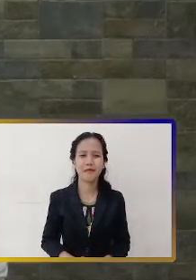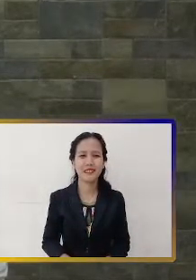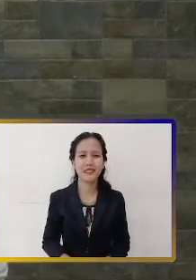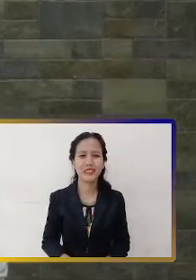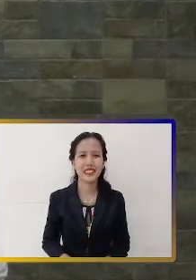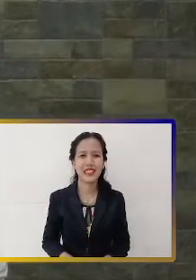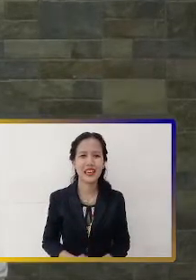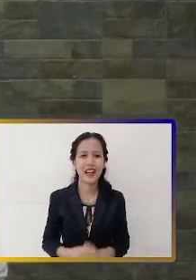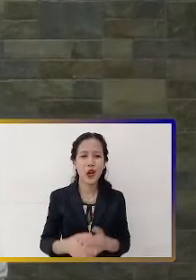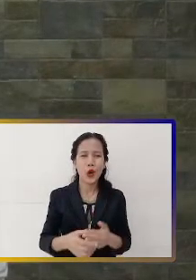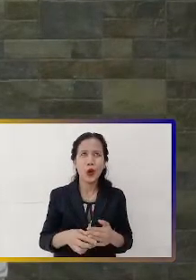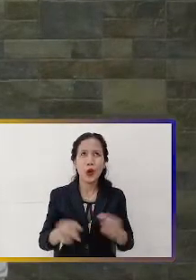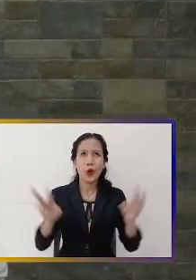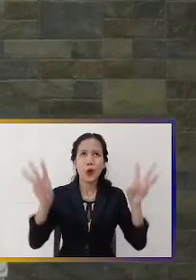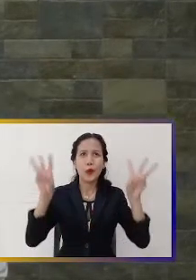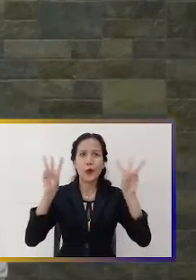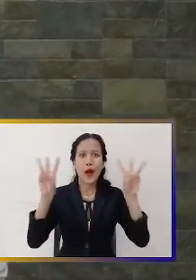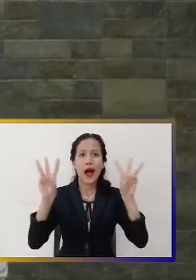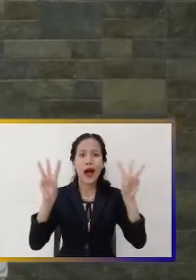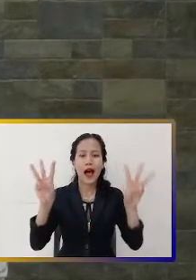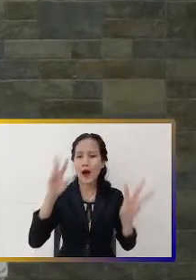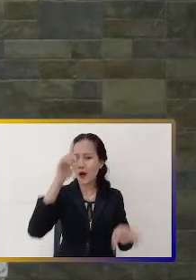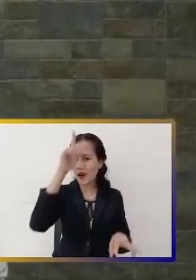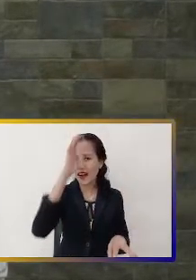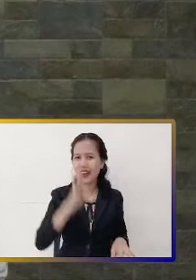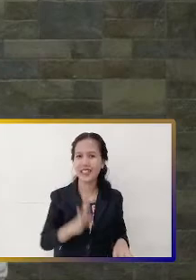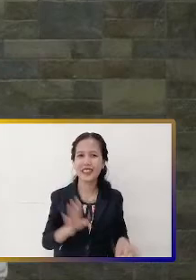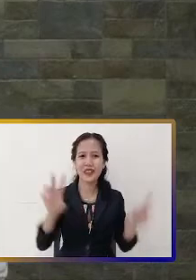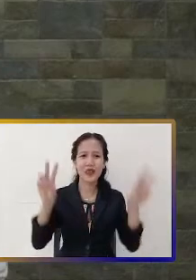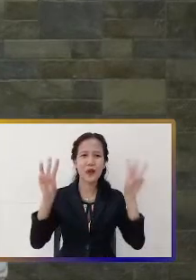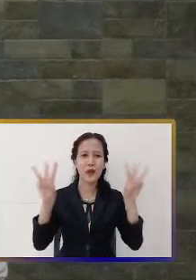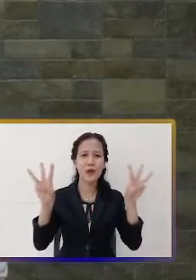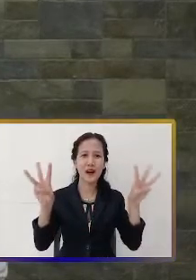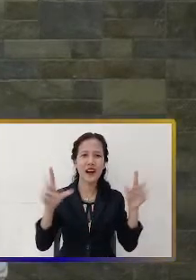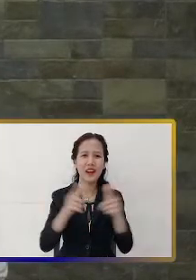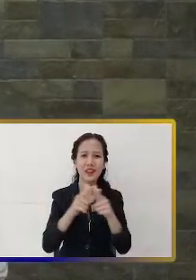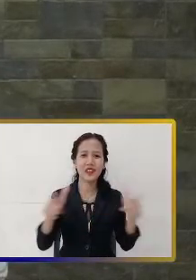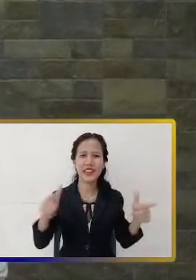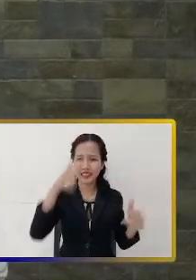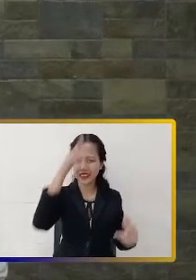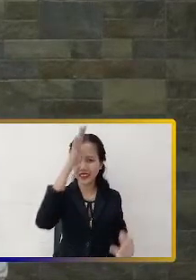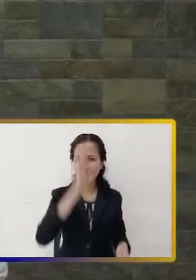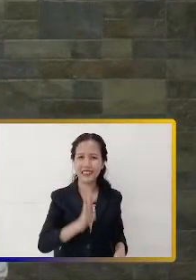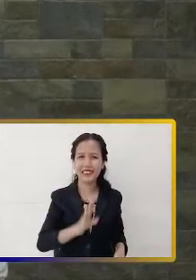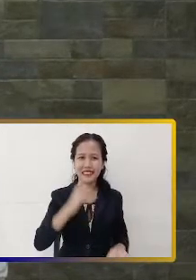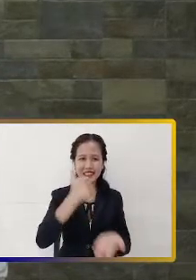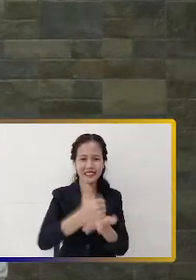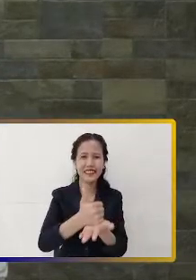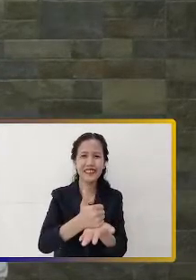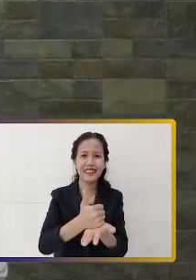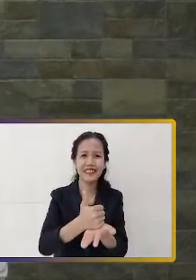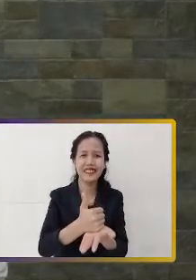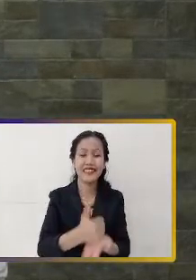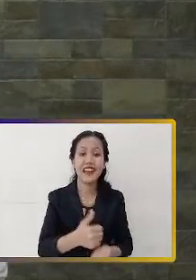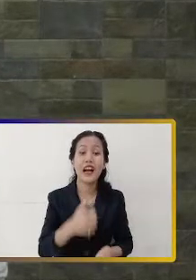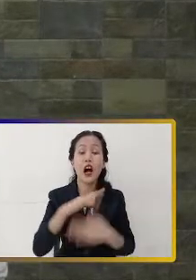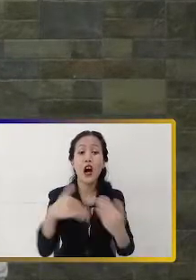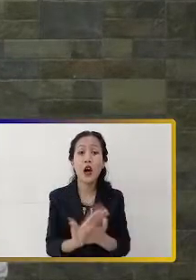What a great God. Great God. Amen. Tandaan po natin, all we